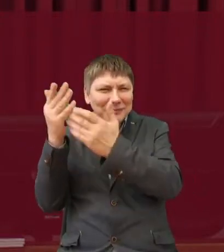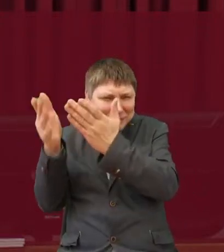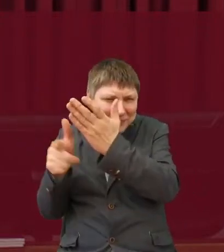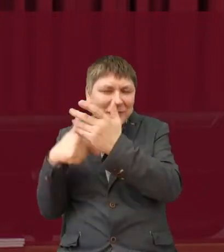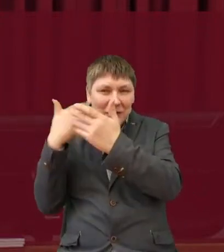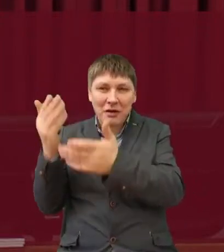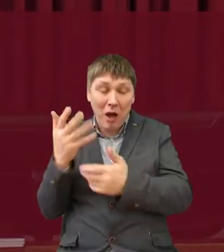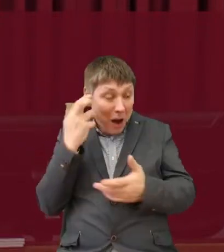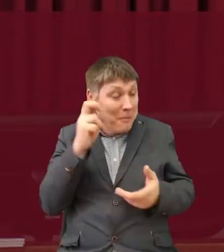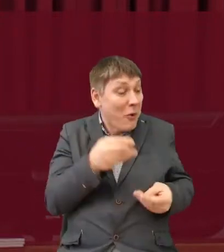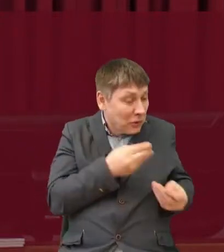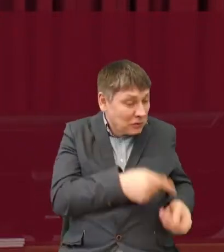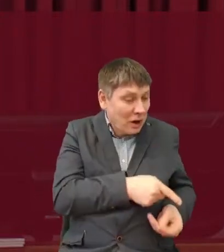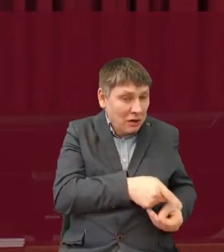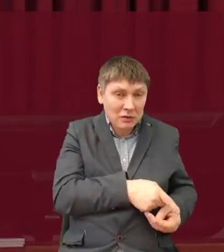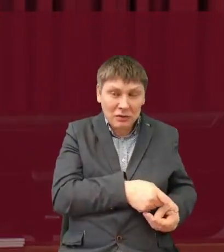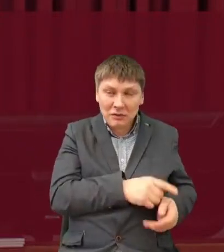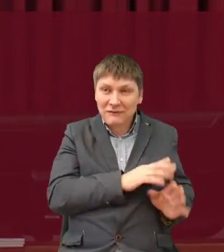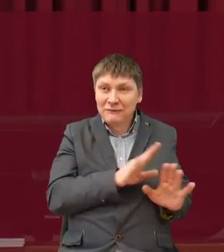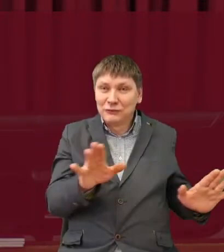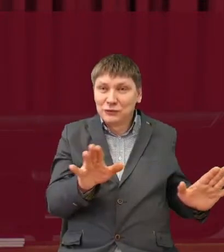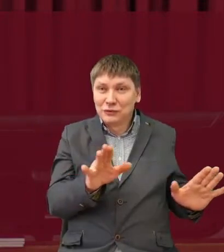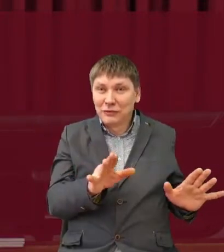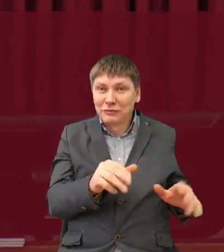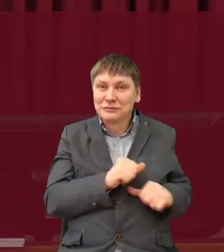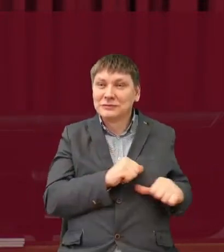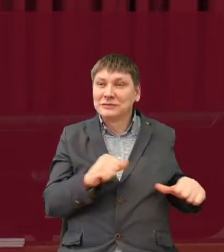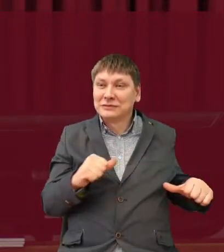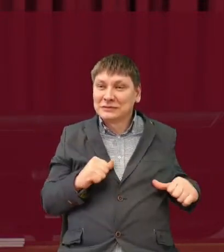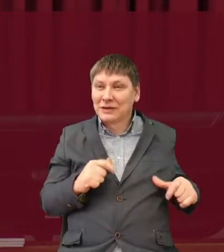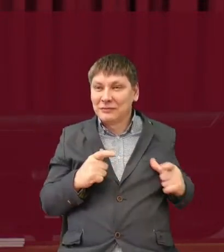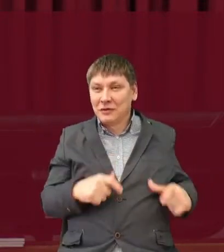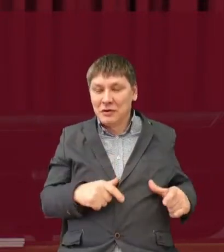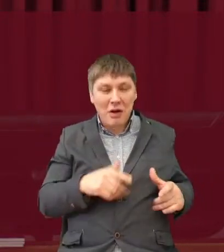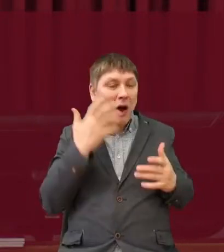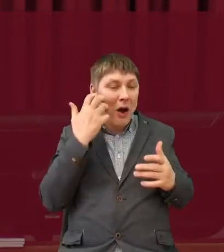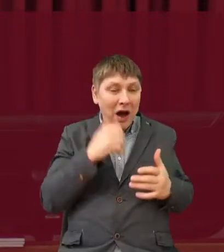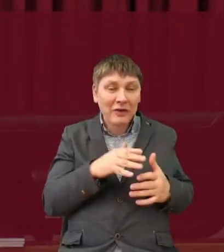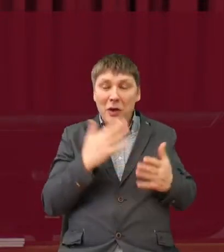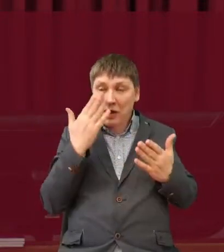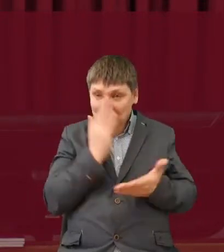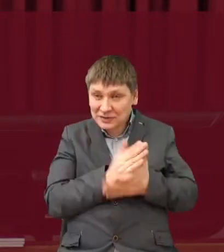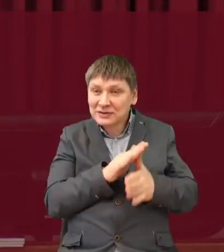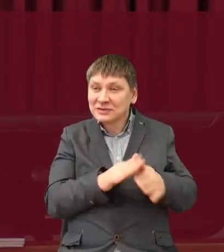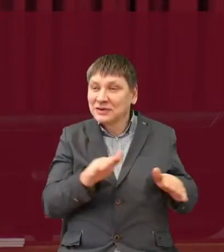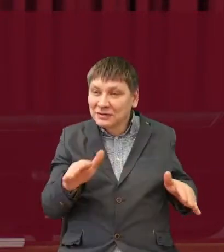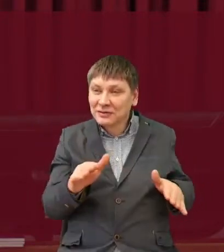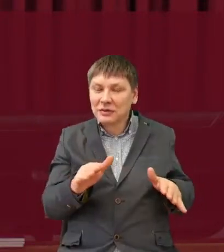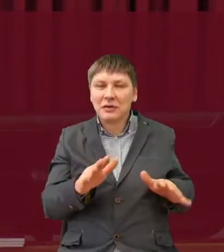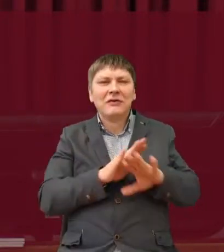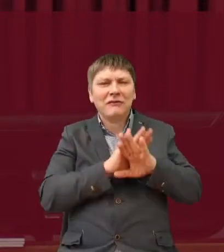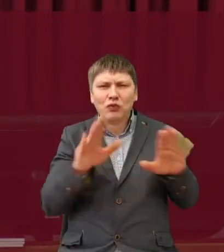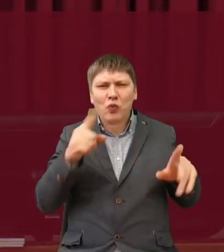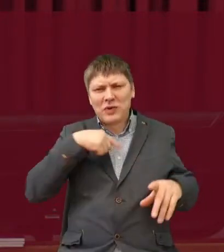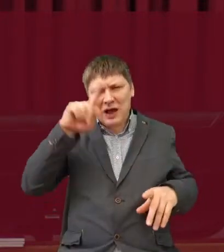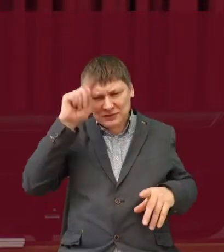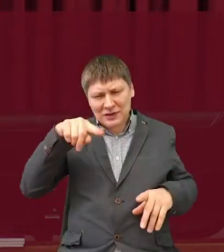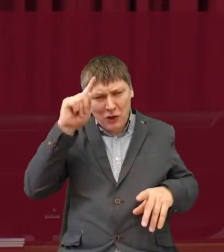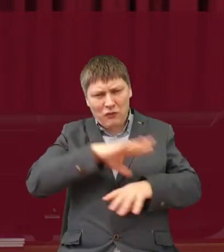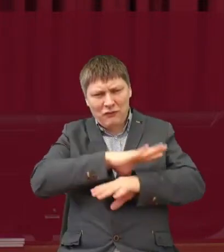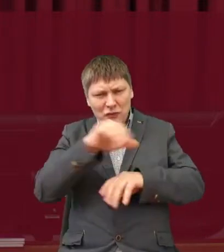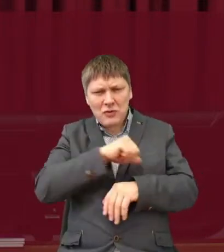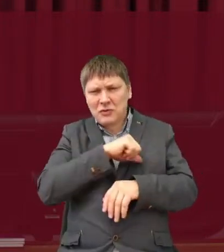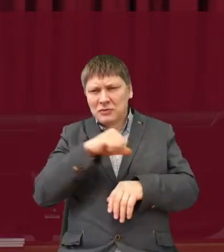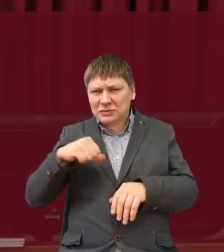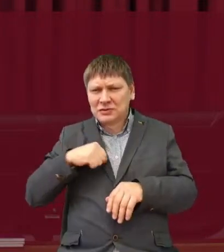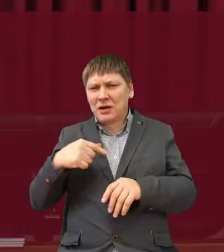столько вариантов Когда есть дети мы уже знаем как детей воспитывать мы знаем как правильно служить богу Как правильно руководить